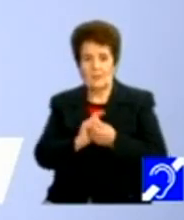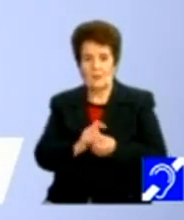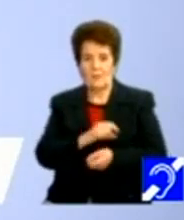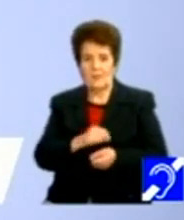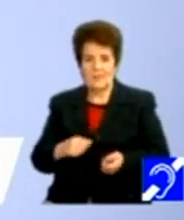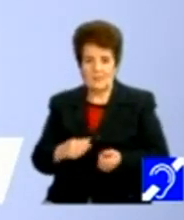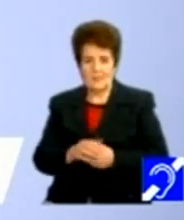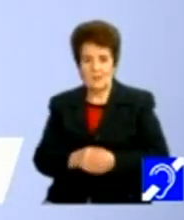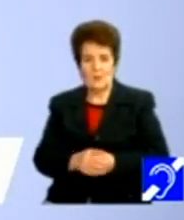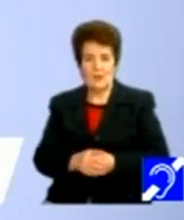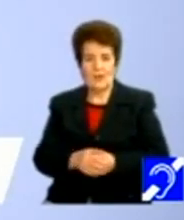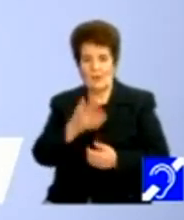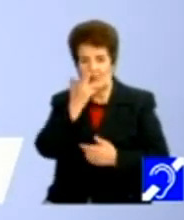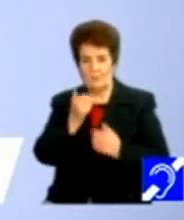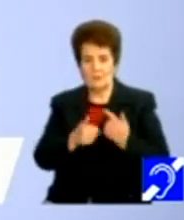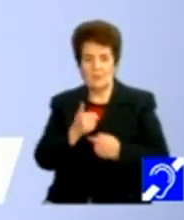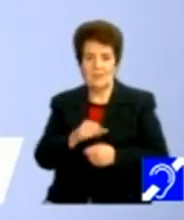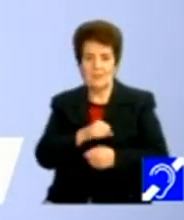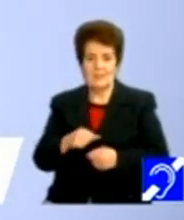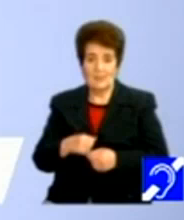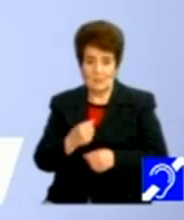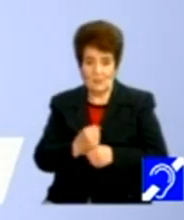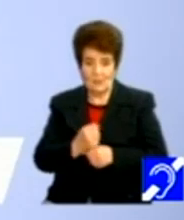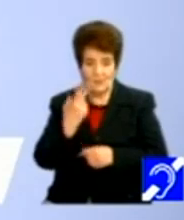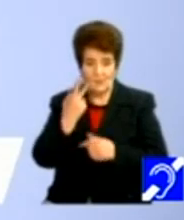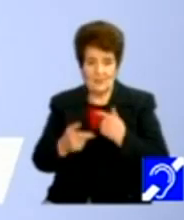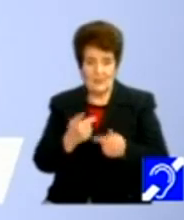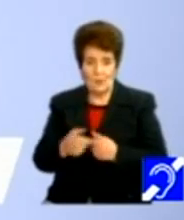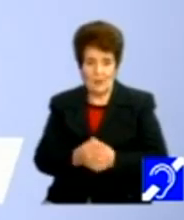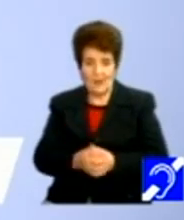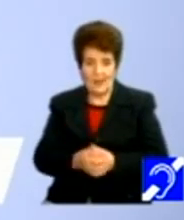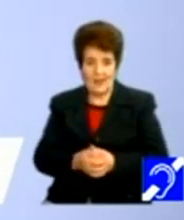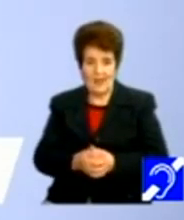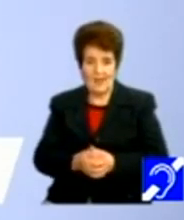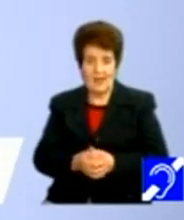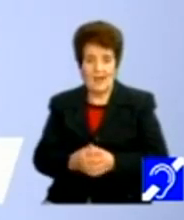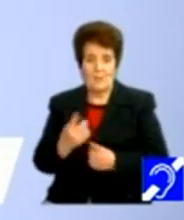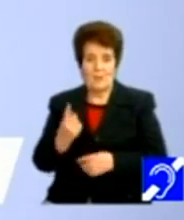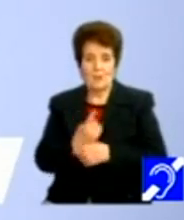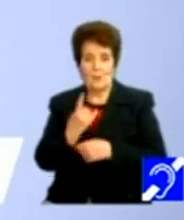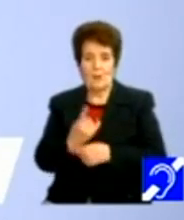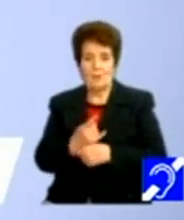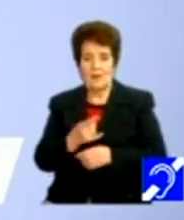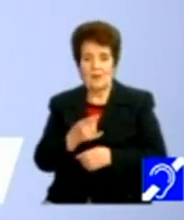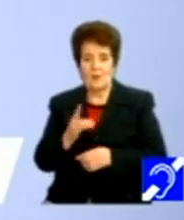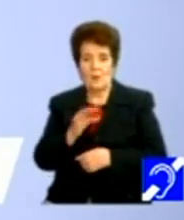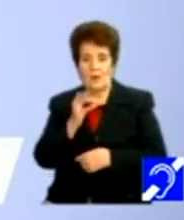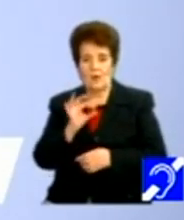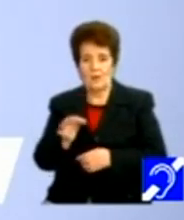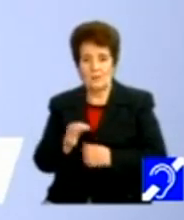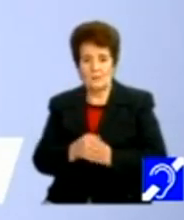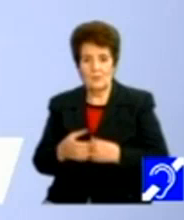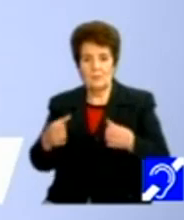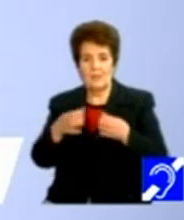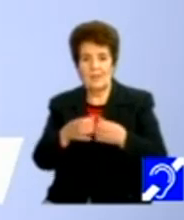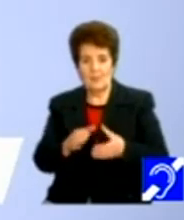așa, boxul m-a obișnuit să mă descurc singur și am făcut-o întotdeauna. Și probabil pentru prima oară am să spun că